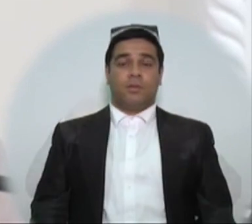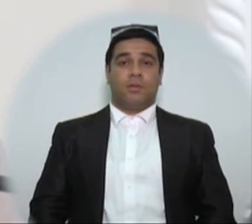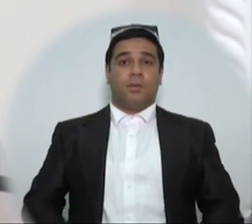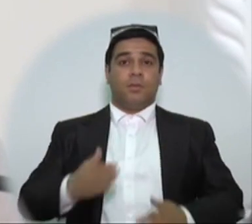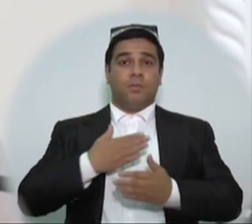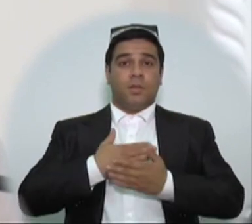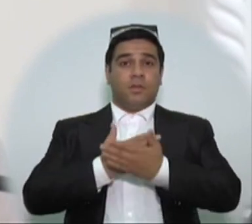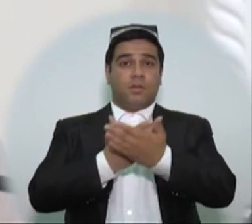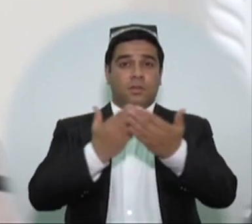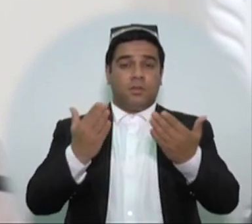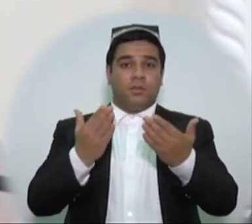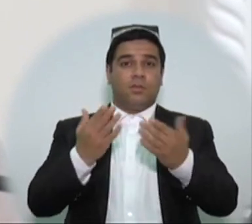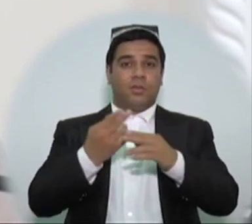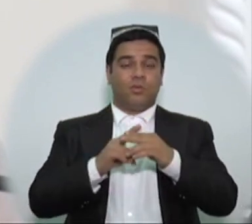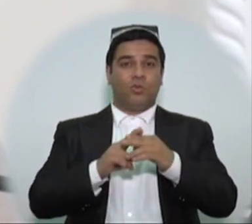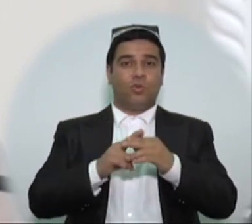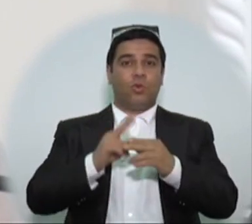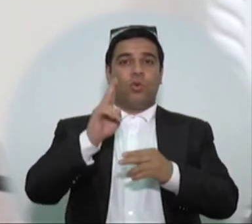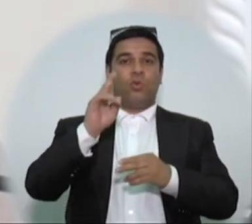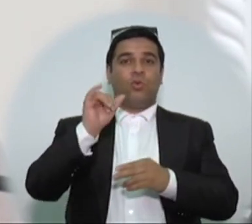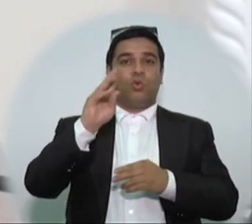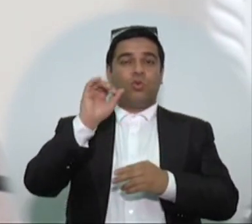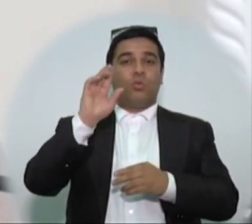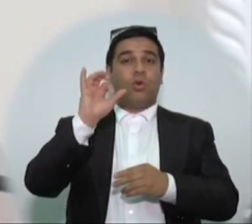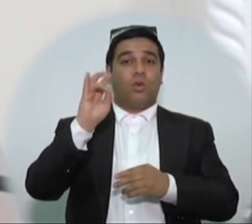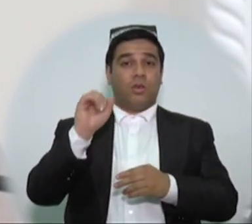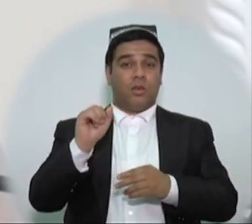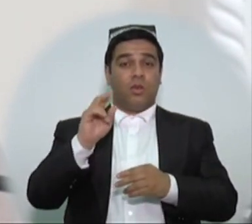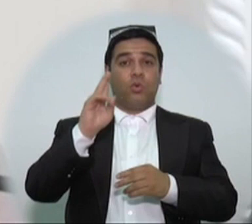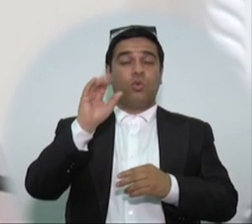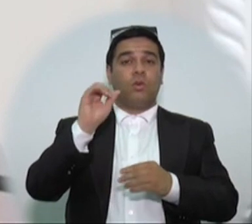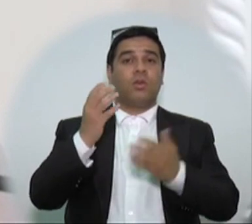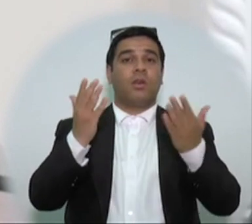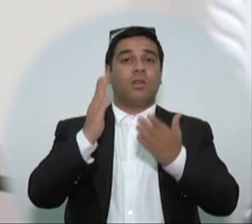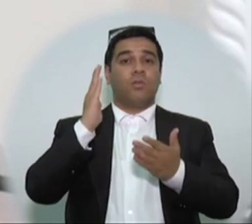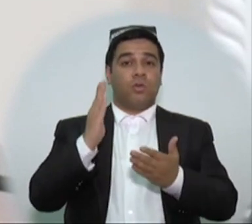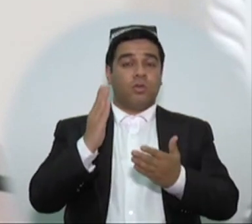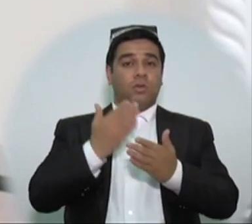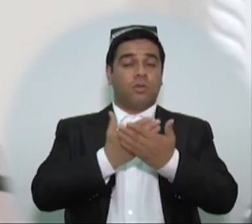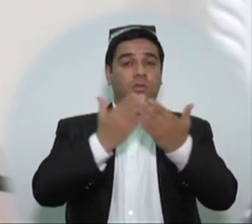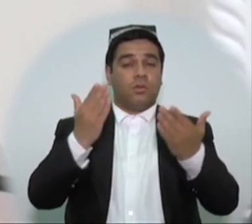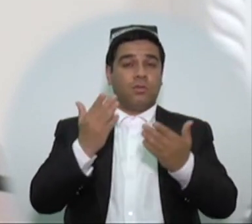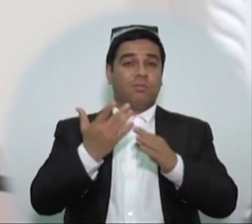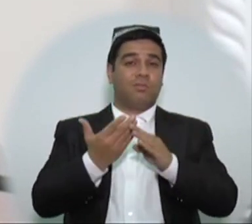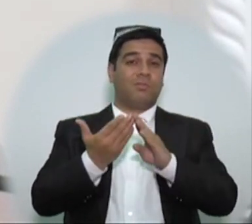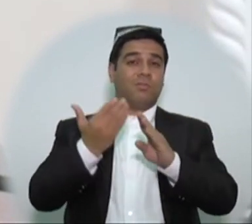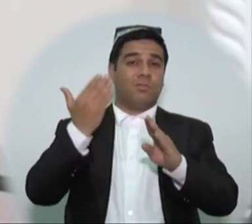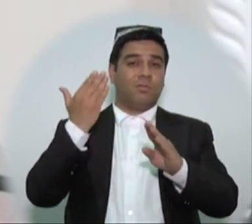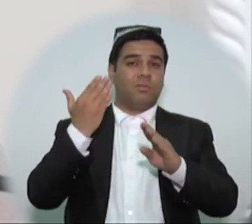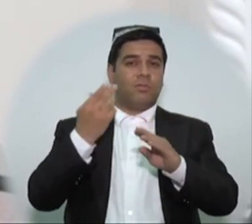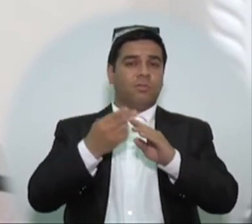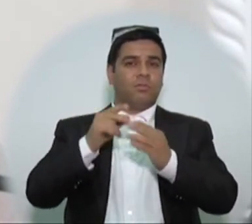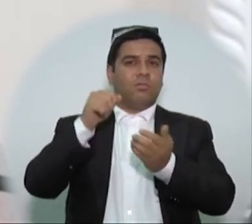Biz og'zimdan lop etib chiqib ketardi kutubxona deb. Lekin kutubxona qanday bo'lishini bir bilaylik. U vaqtda